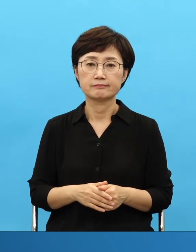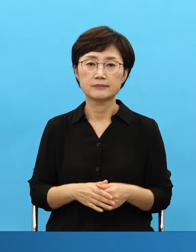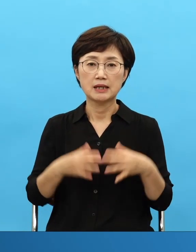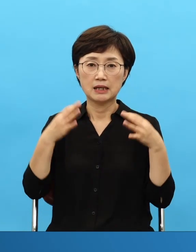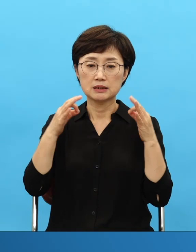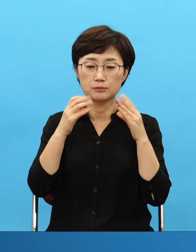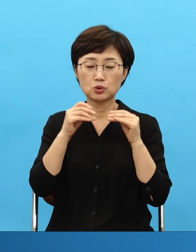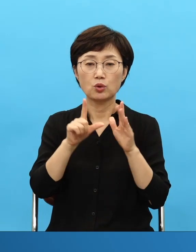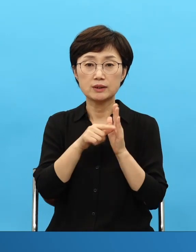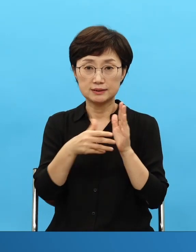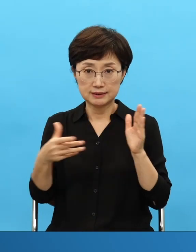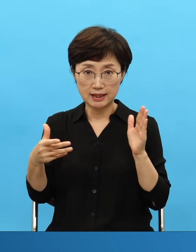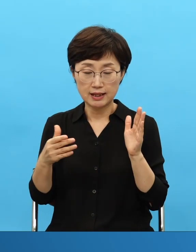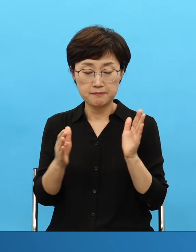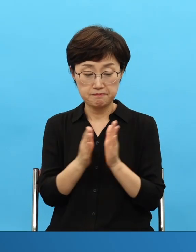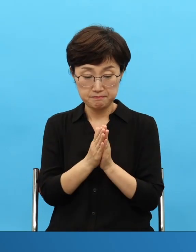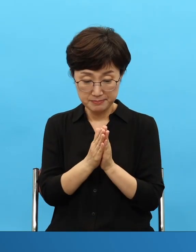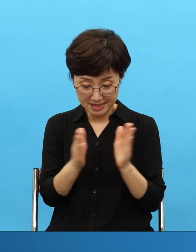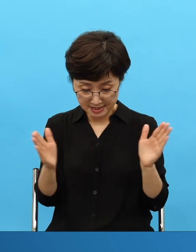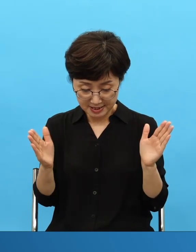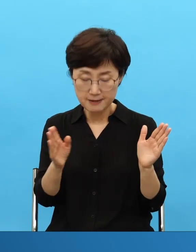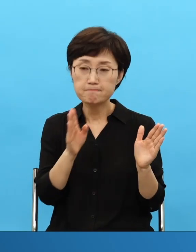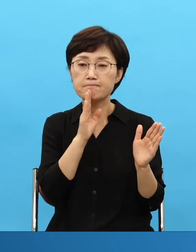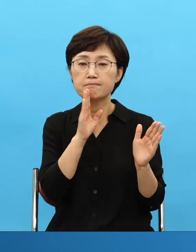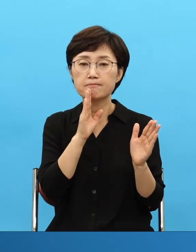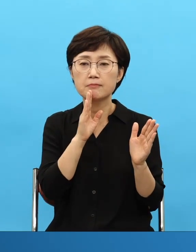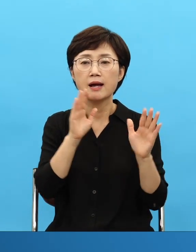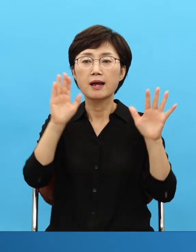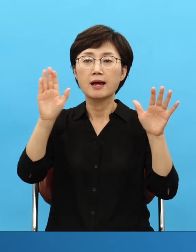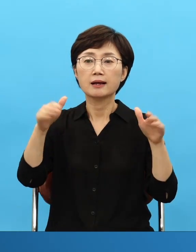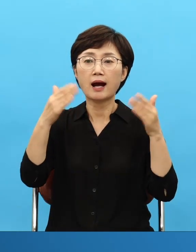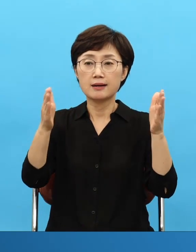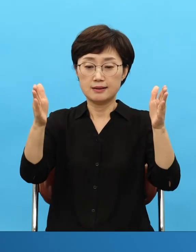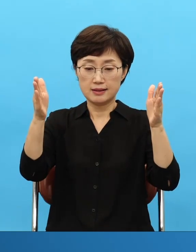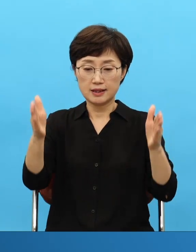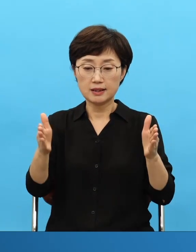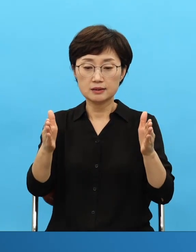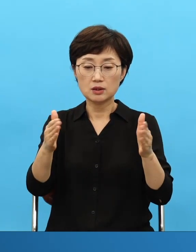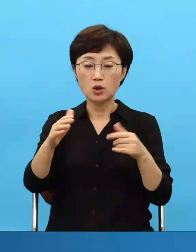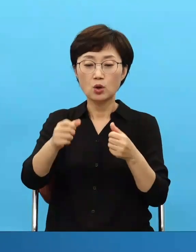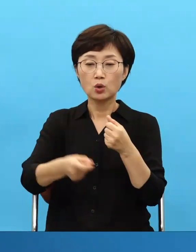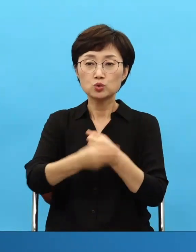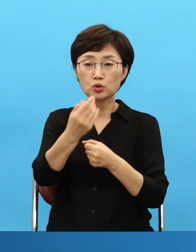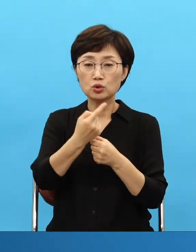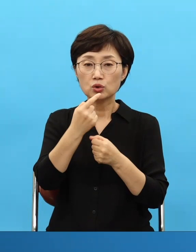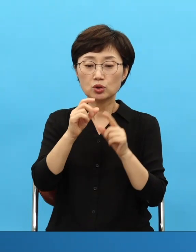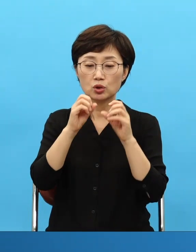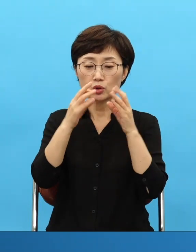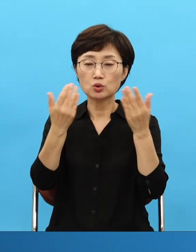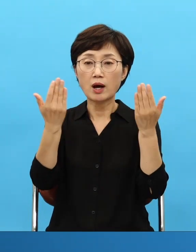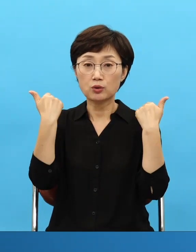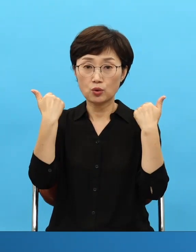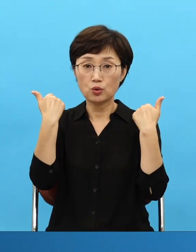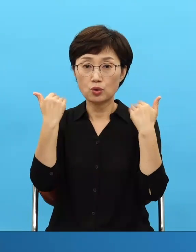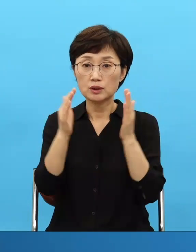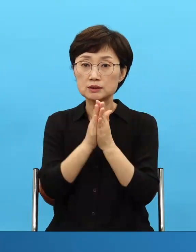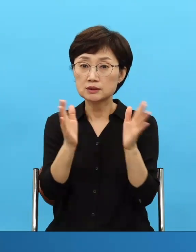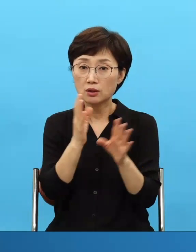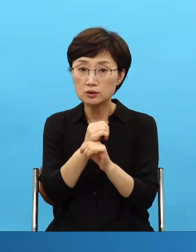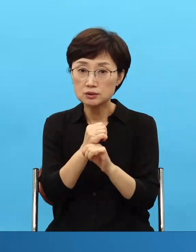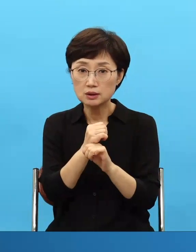금토일 시대에 언약이 성취되는 현장인 가을학기 초등 청소년 전도신학원 수업은 오는 9월 16일부터